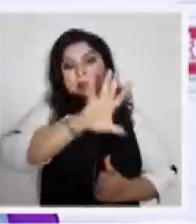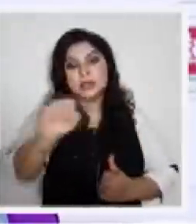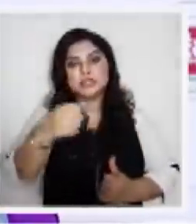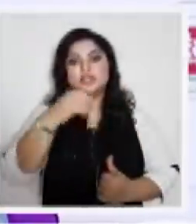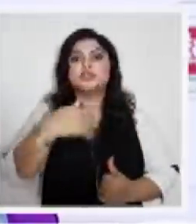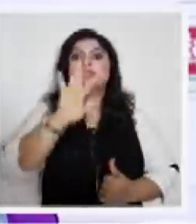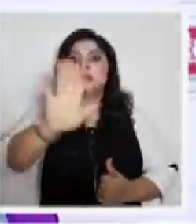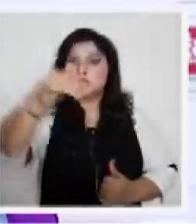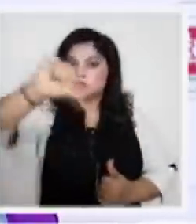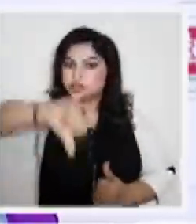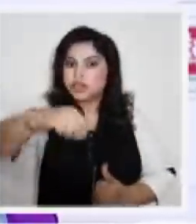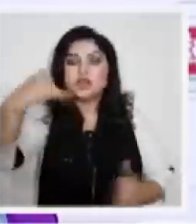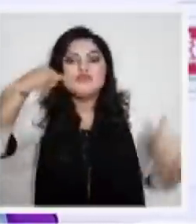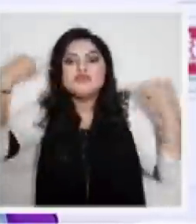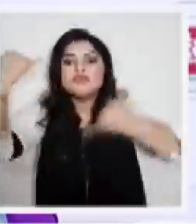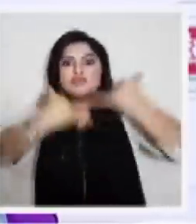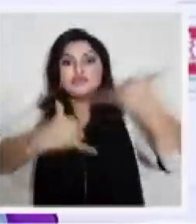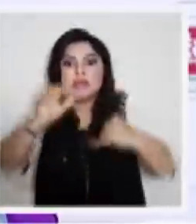24 ঘন্টায় ফোন গ্রহণ করা হয়েছে